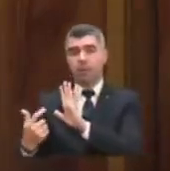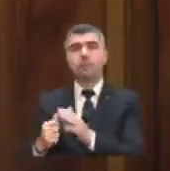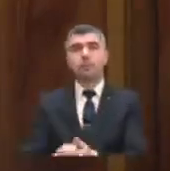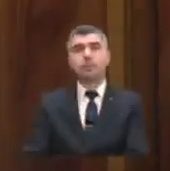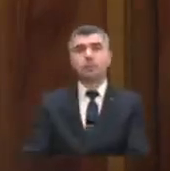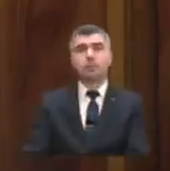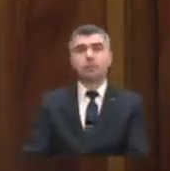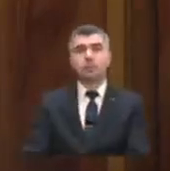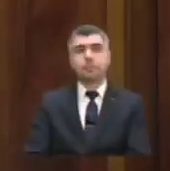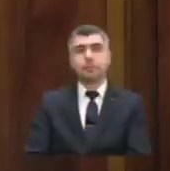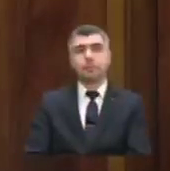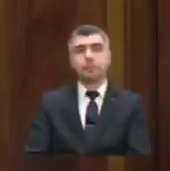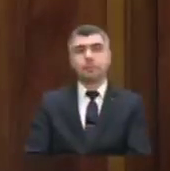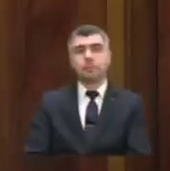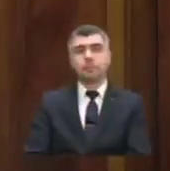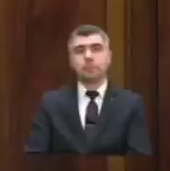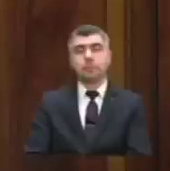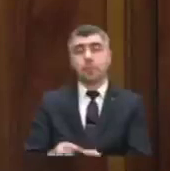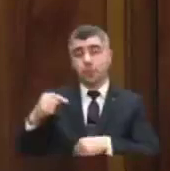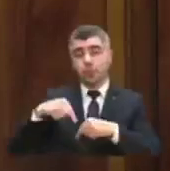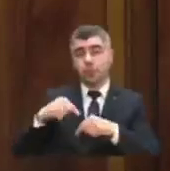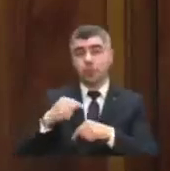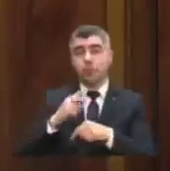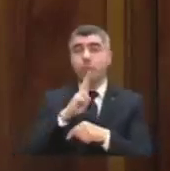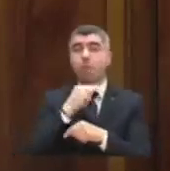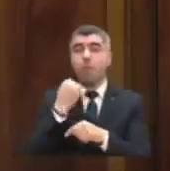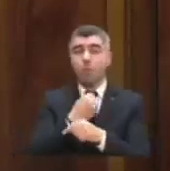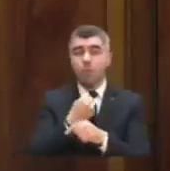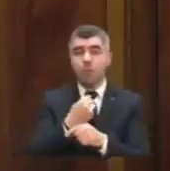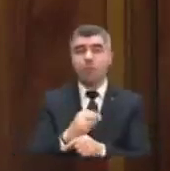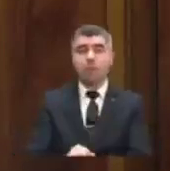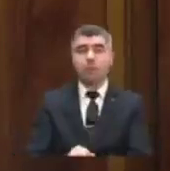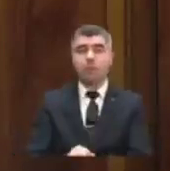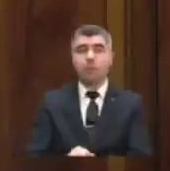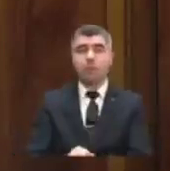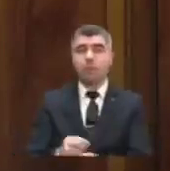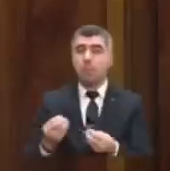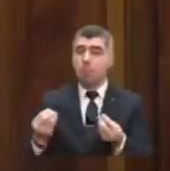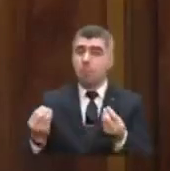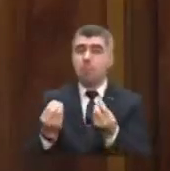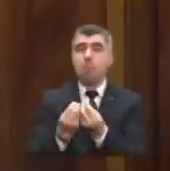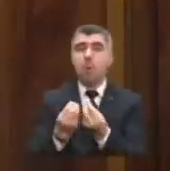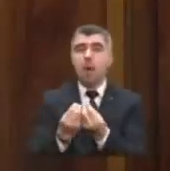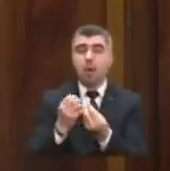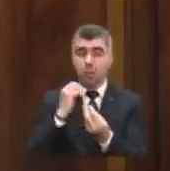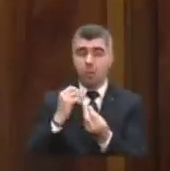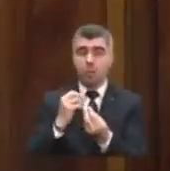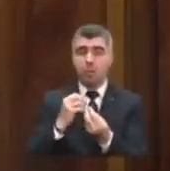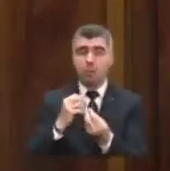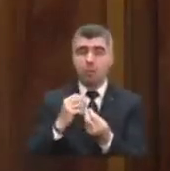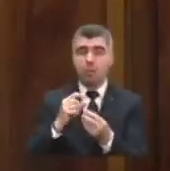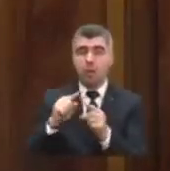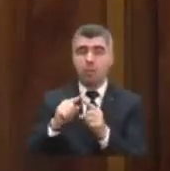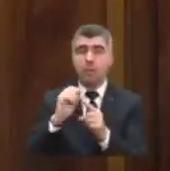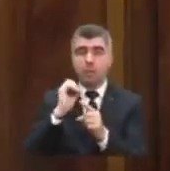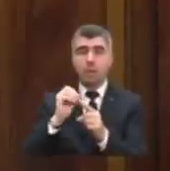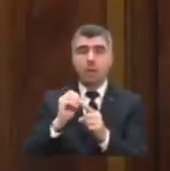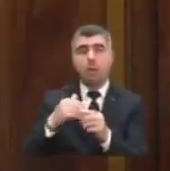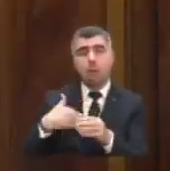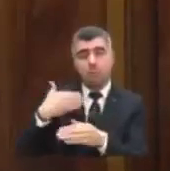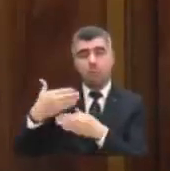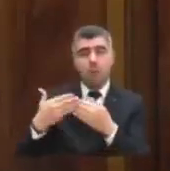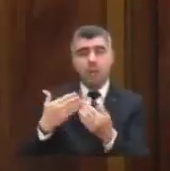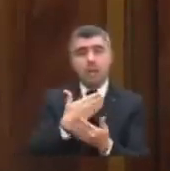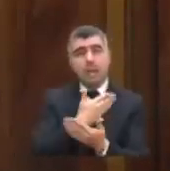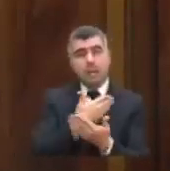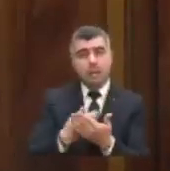دخلت الحكومة وكان معايا في الكابيني، ومن بعد مشى سكرتير ديتا، ومن بعد